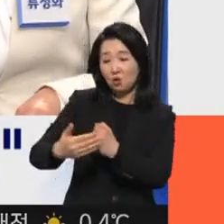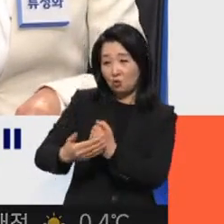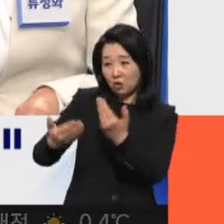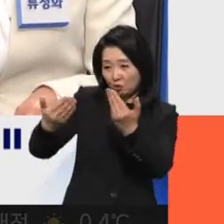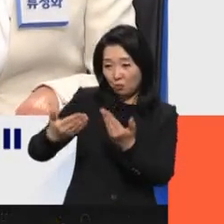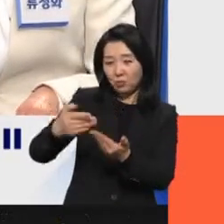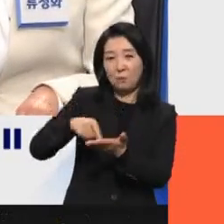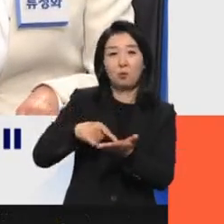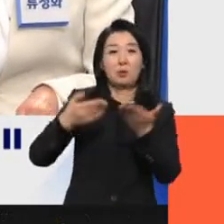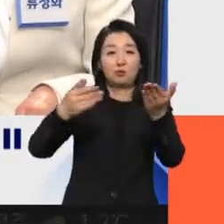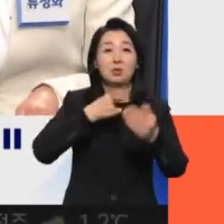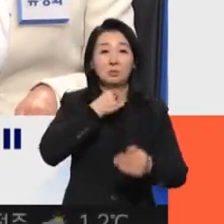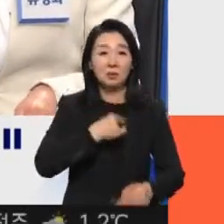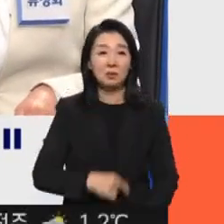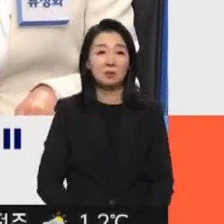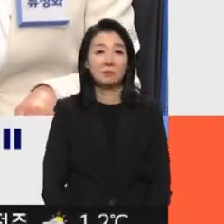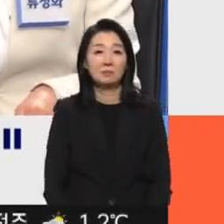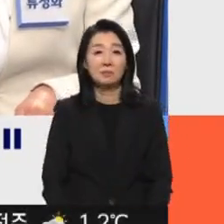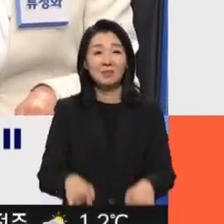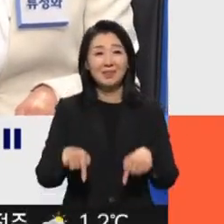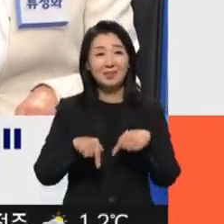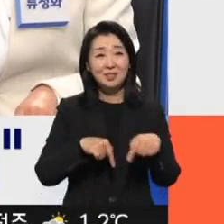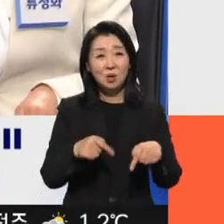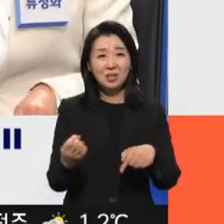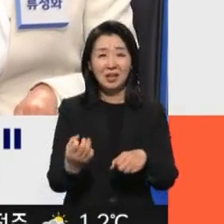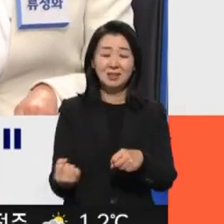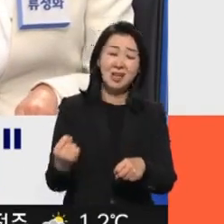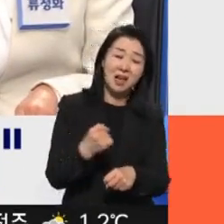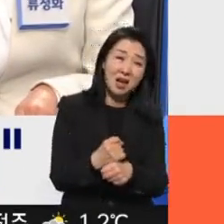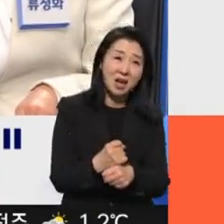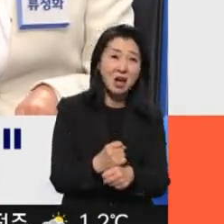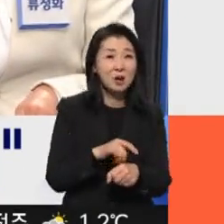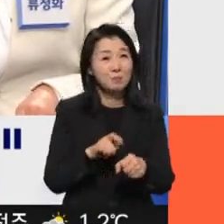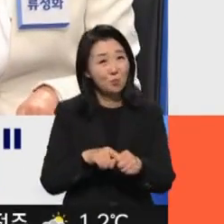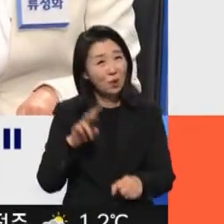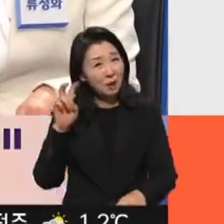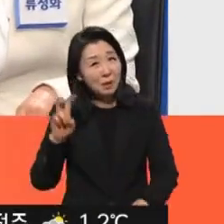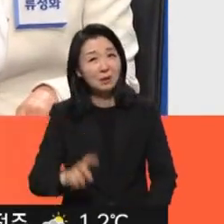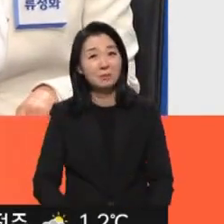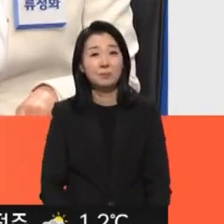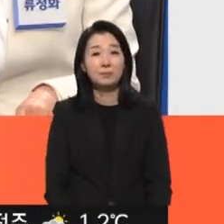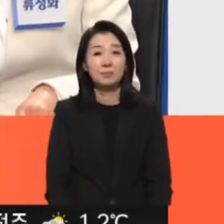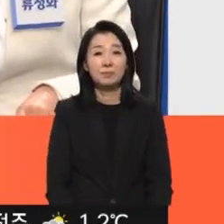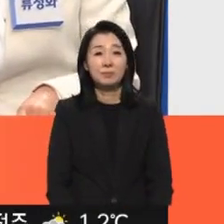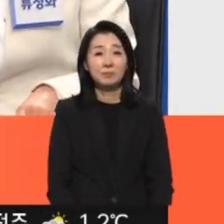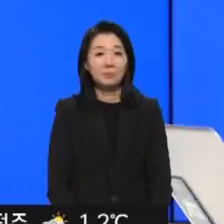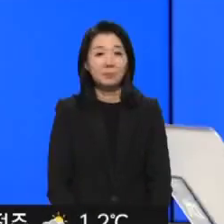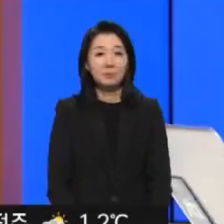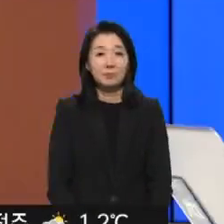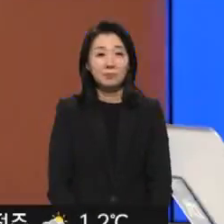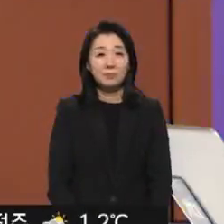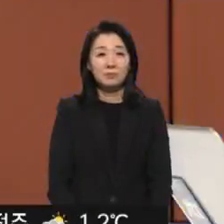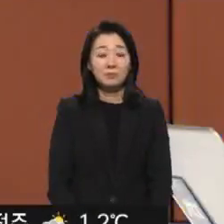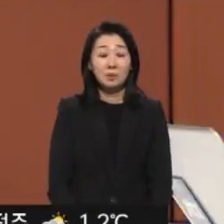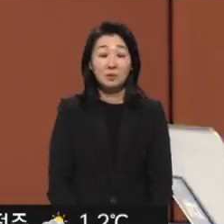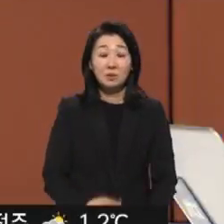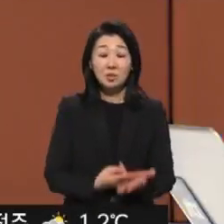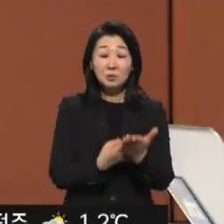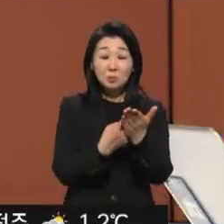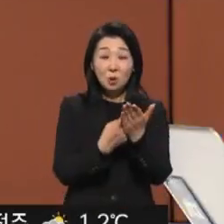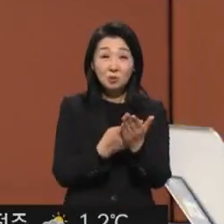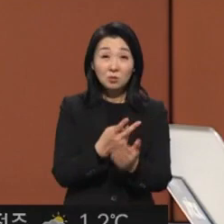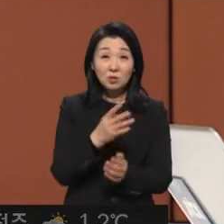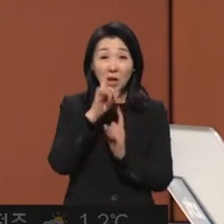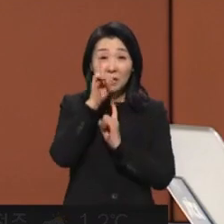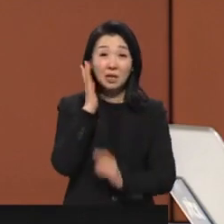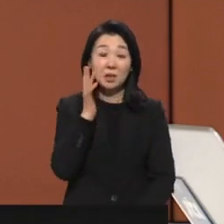보답하도록 하겠다라고도 밝혔는데요. 정치를 재개하려는 게 아니냐 이런 해석이 나오고 있습니다. 네. 지금 이제 입원 중인 MB도